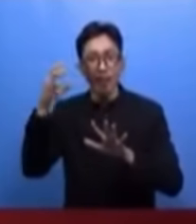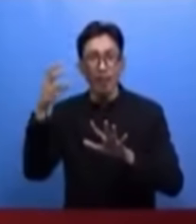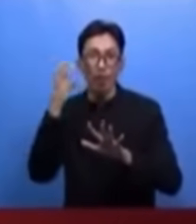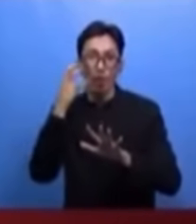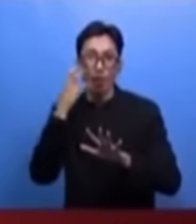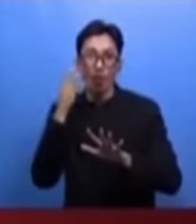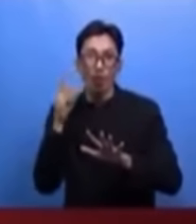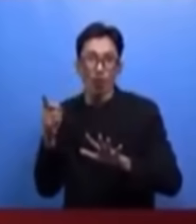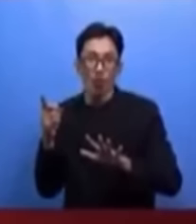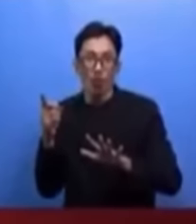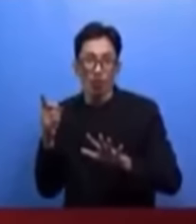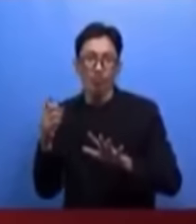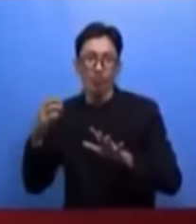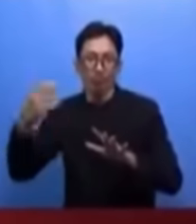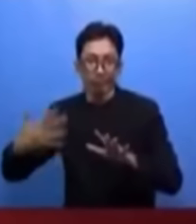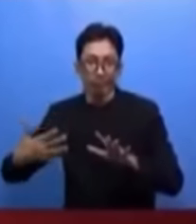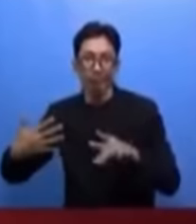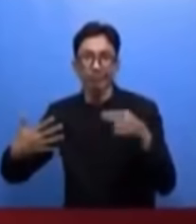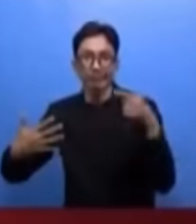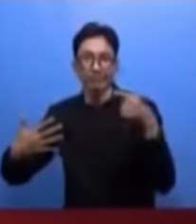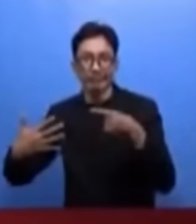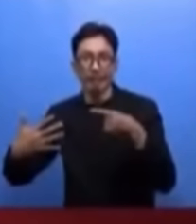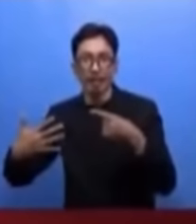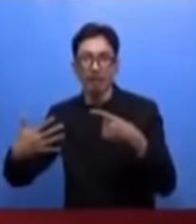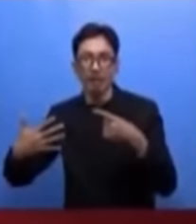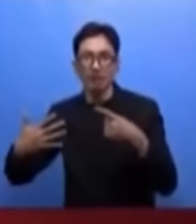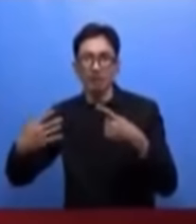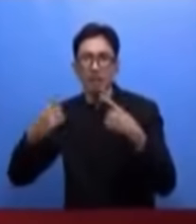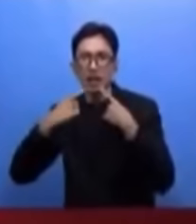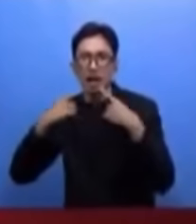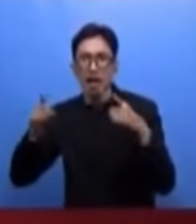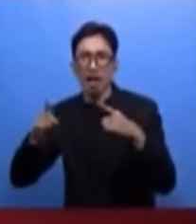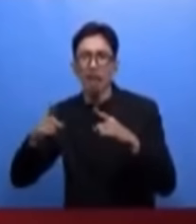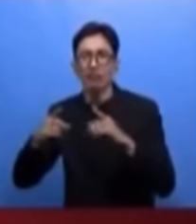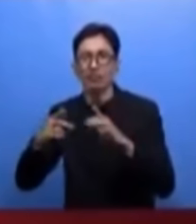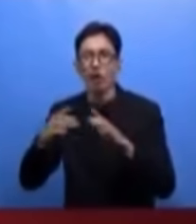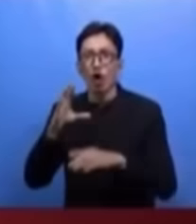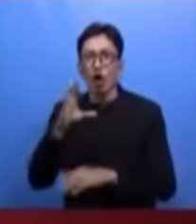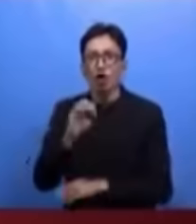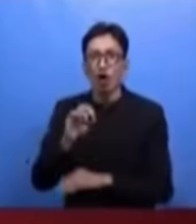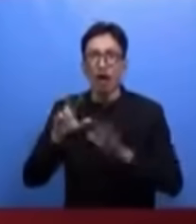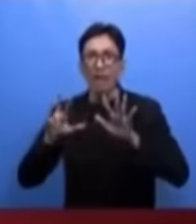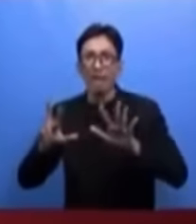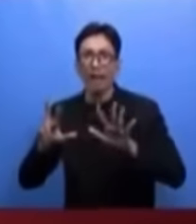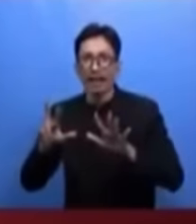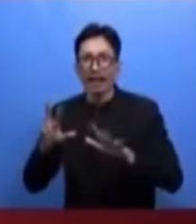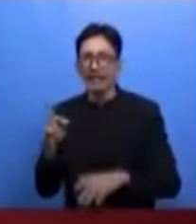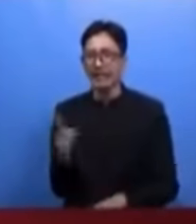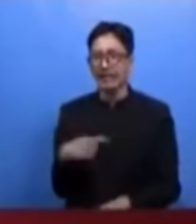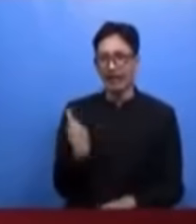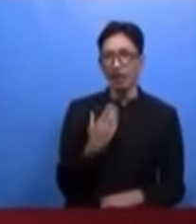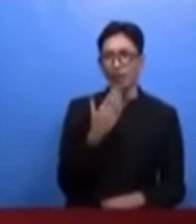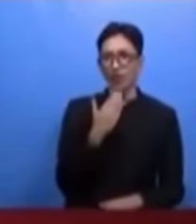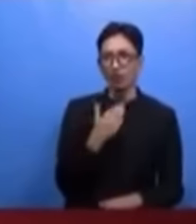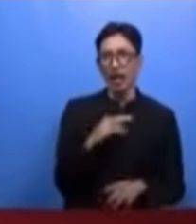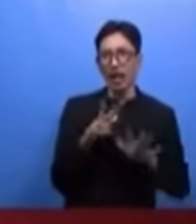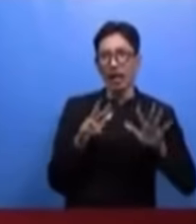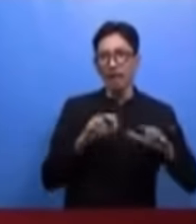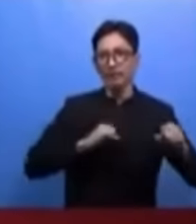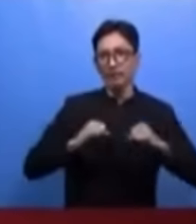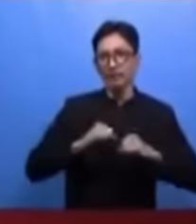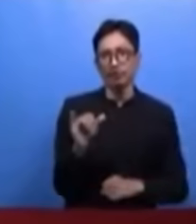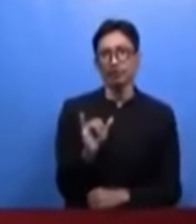Subianto, apalagi beliau itu terkenal dengan 08, kami pun punya 8 misi. Yang